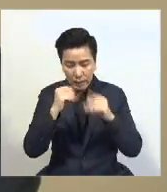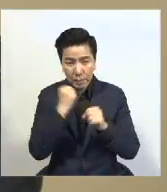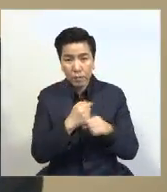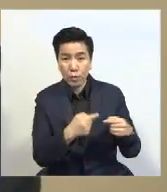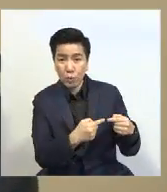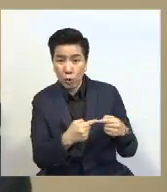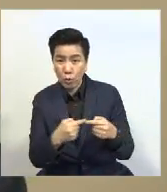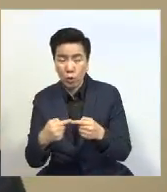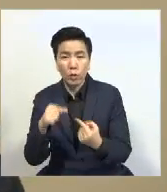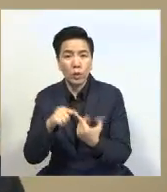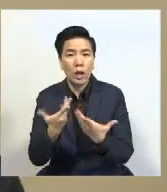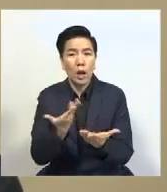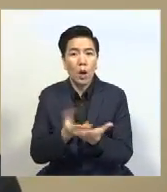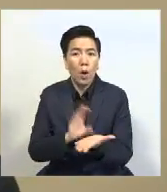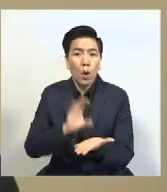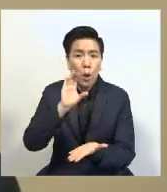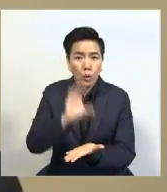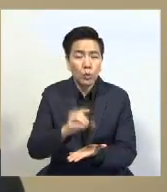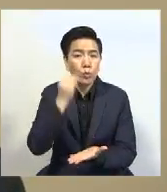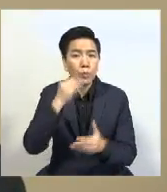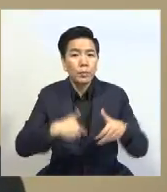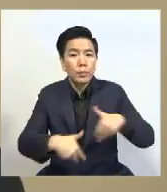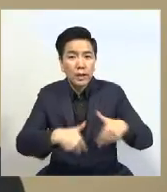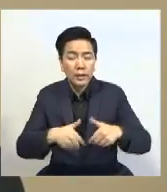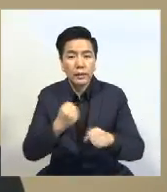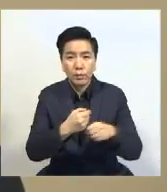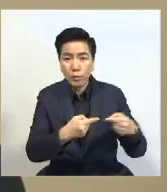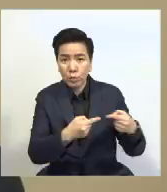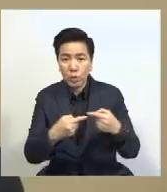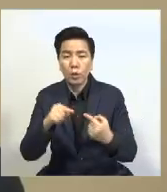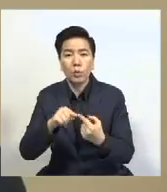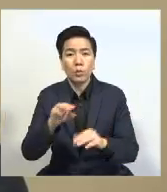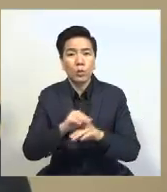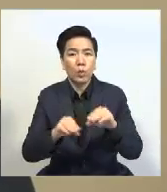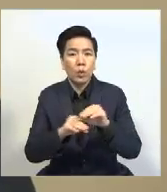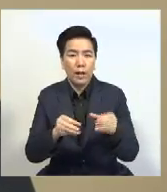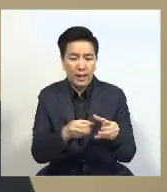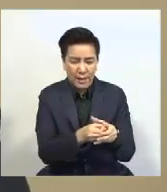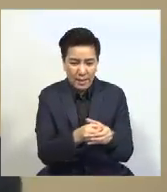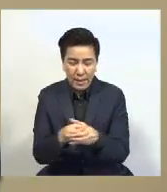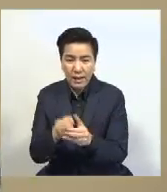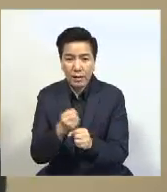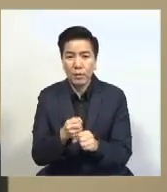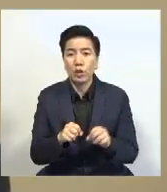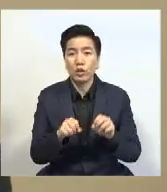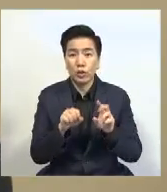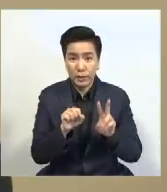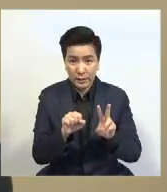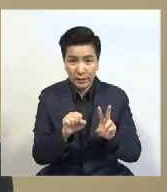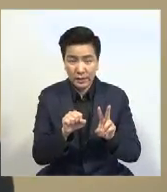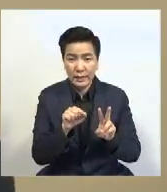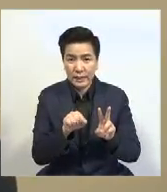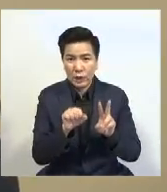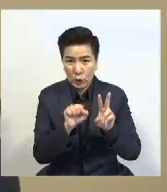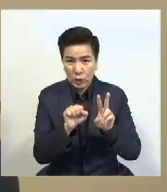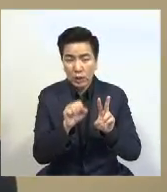อดสำหรับถ้าสำหรับกองทุนหมู่บ้านนะครับก็จะเป็นการต่อยอดจากโครงการลงทุนขนาดเล็กที่ได้ 200,000 ที่บอกนะครับถ้า